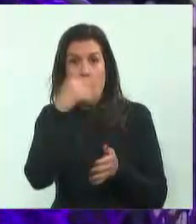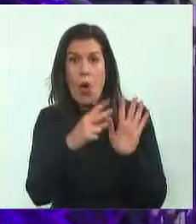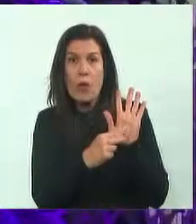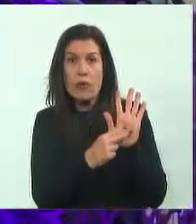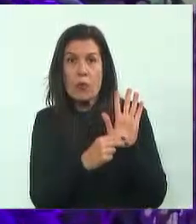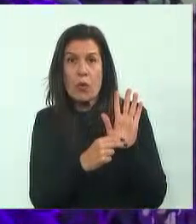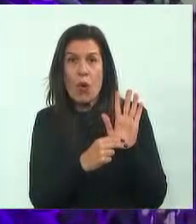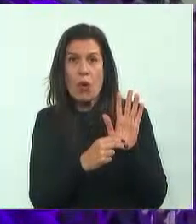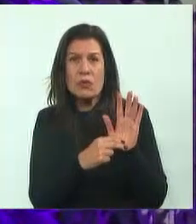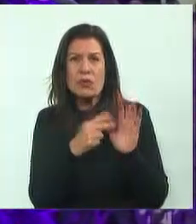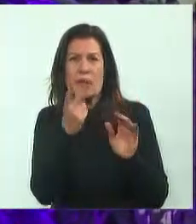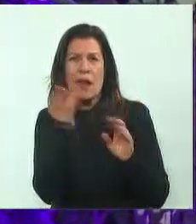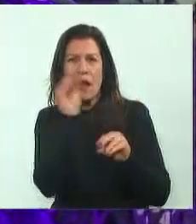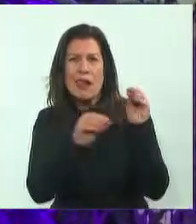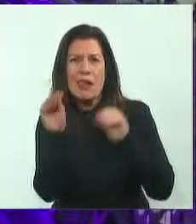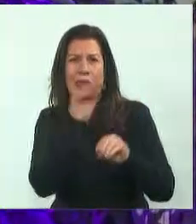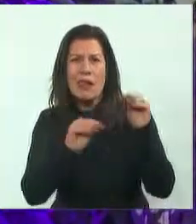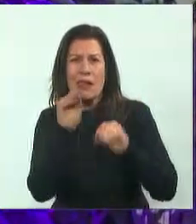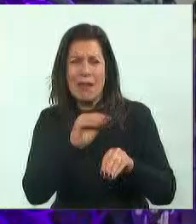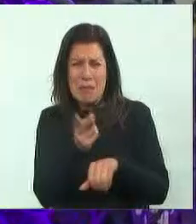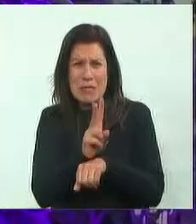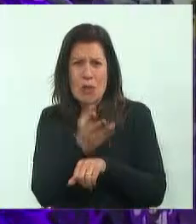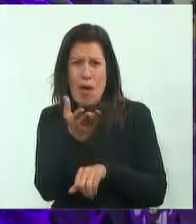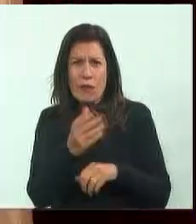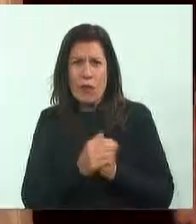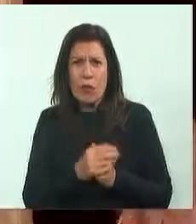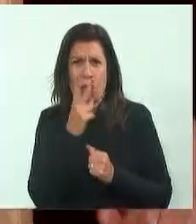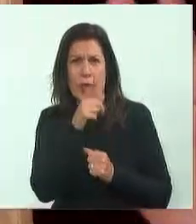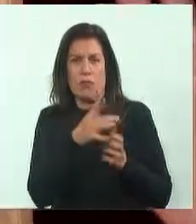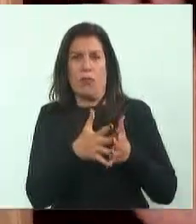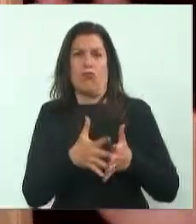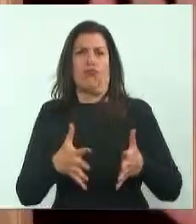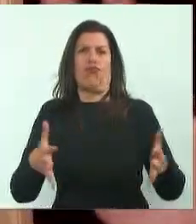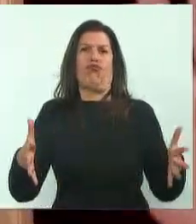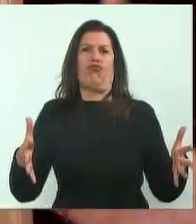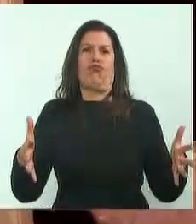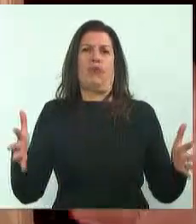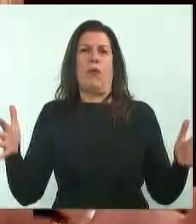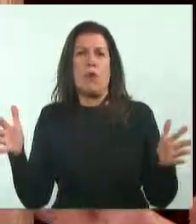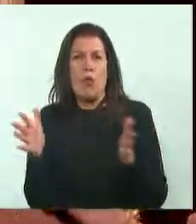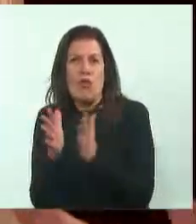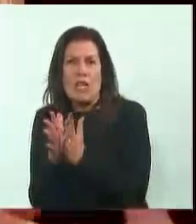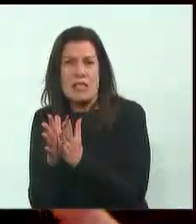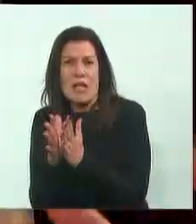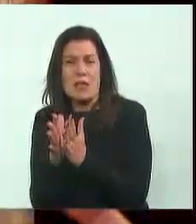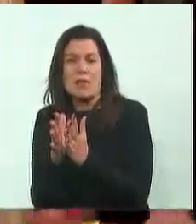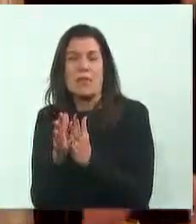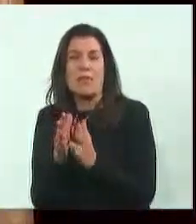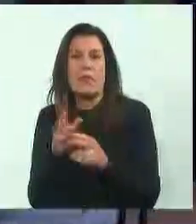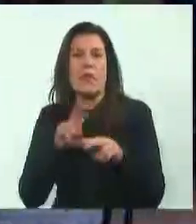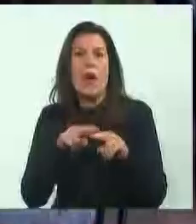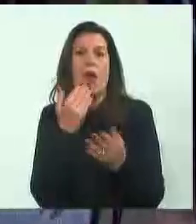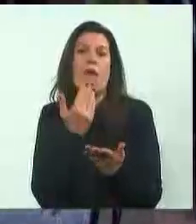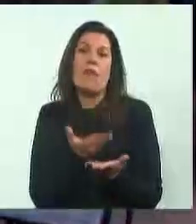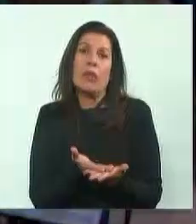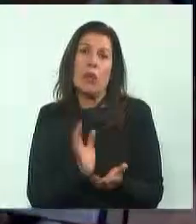לרעה, מודבקות, מזויפות, מירי מסיקה מורחבת בצד אחד, מקובצת בצד שני, ואז מופיע וידוי, פוסט